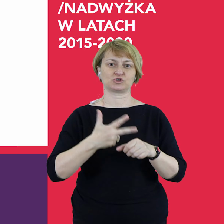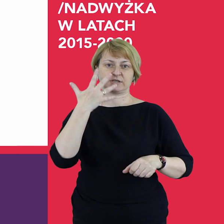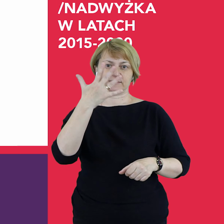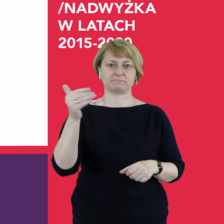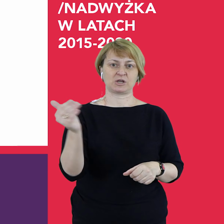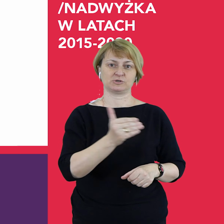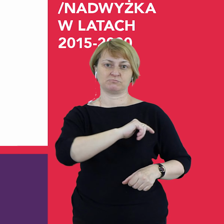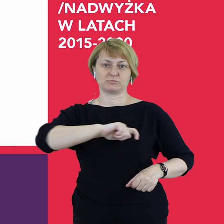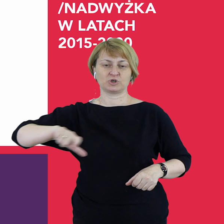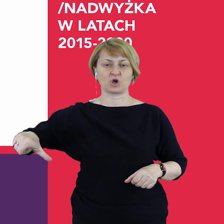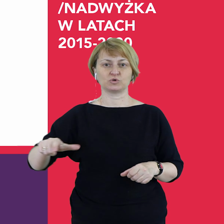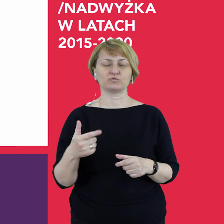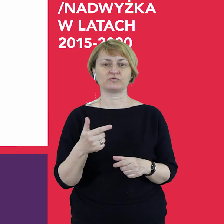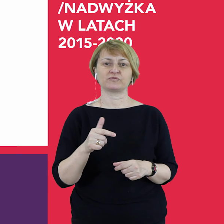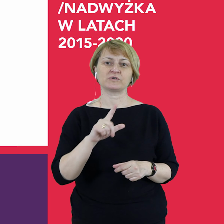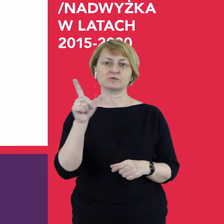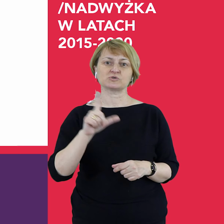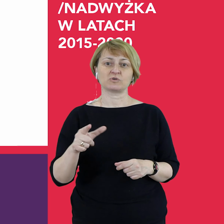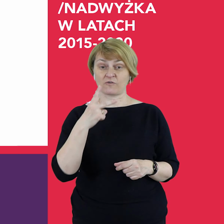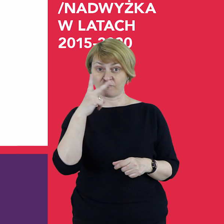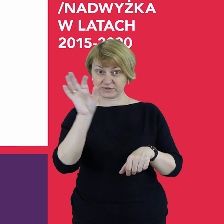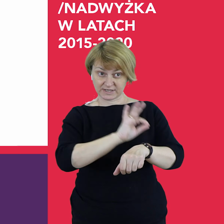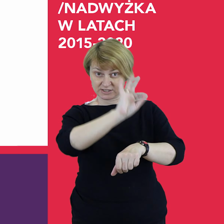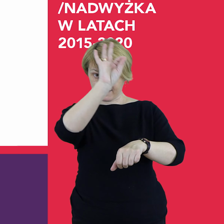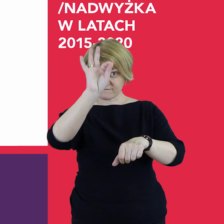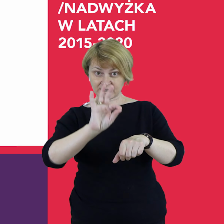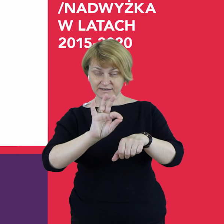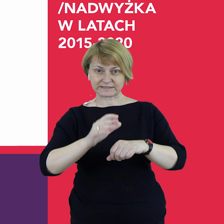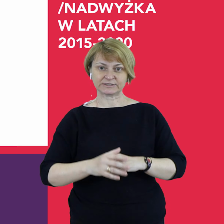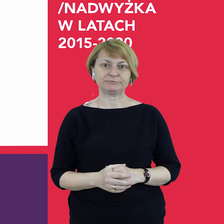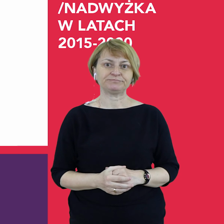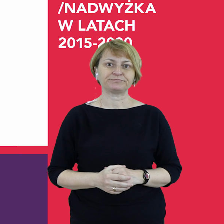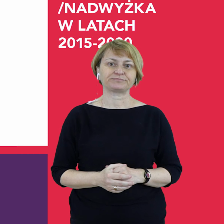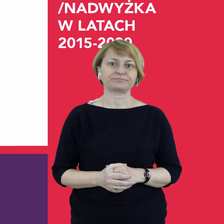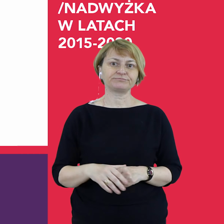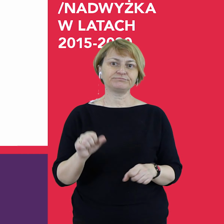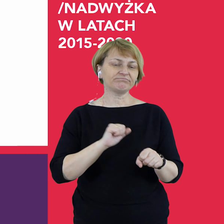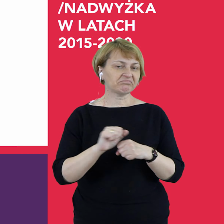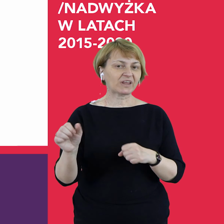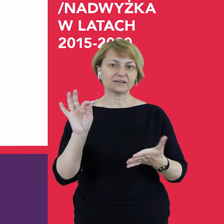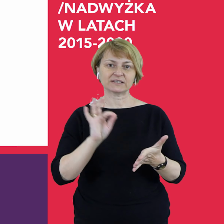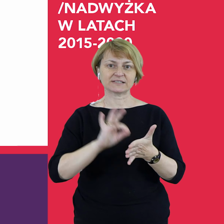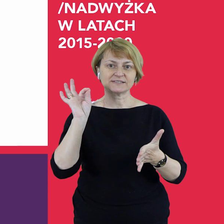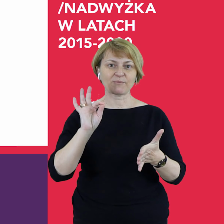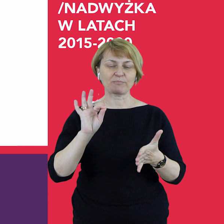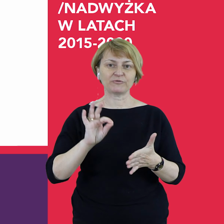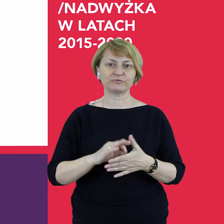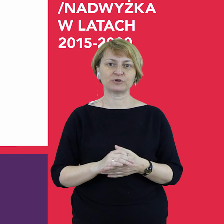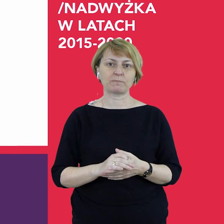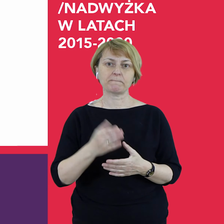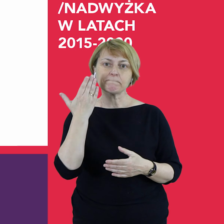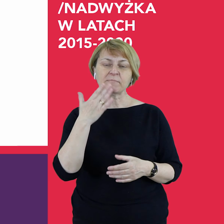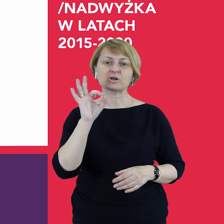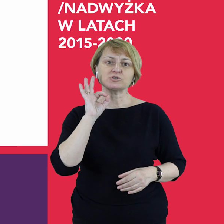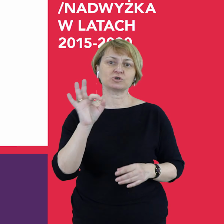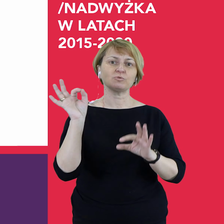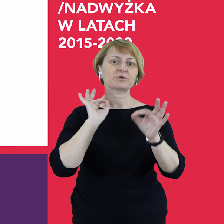Opola, prawie 35 milionów złotych, co możecie Państwo zobaczyć na wykresie. Jest to